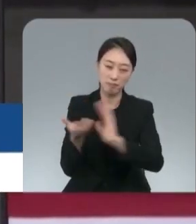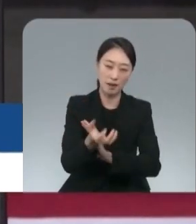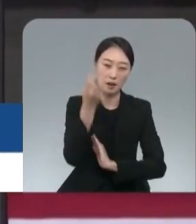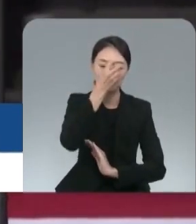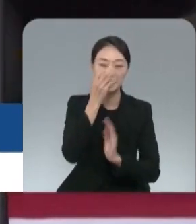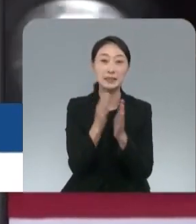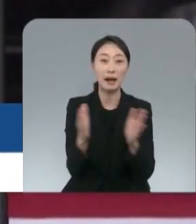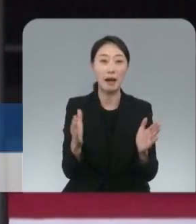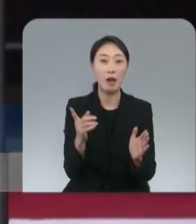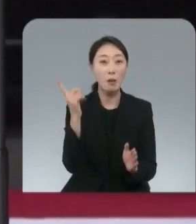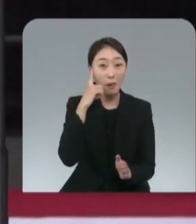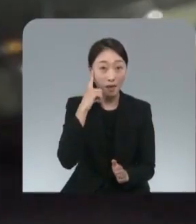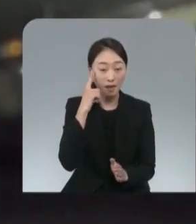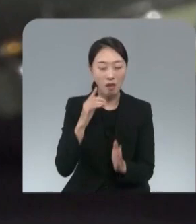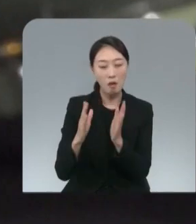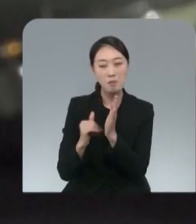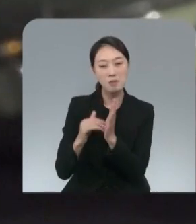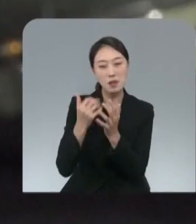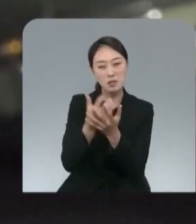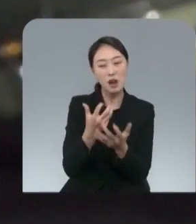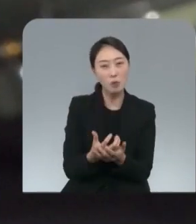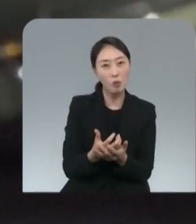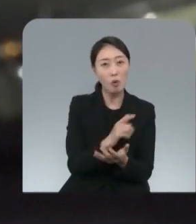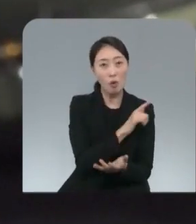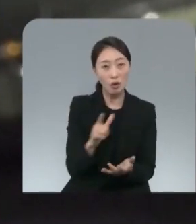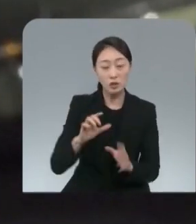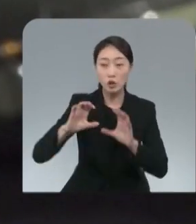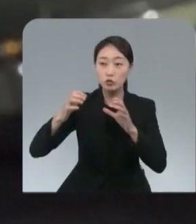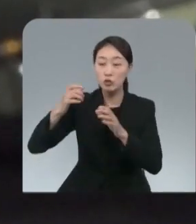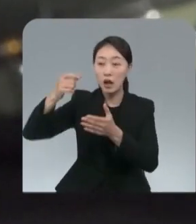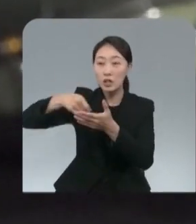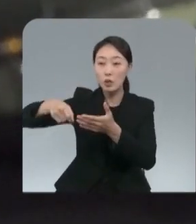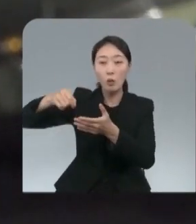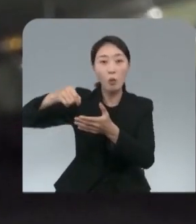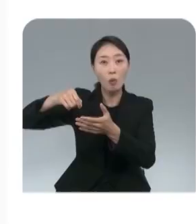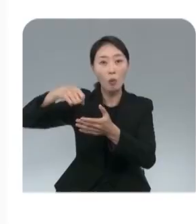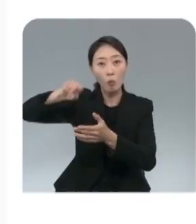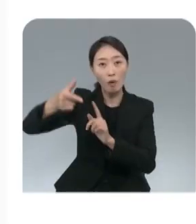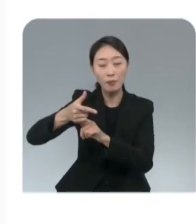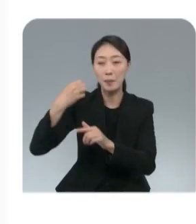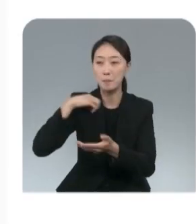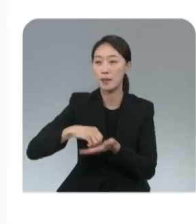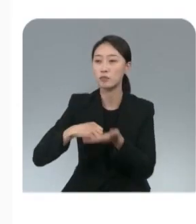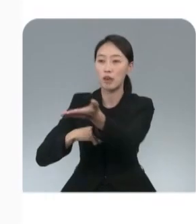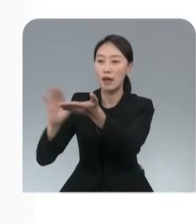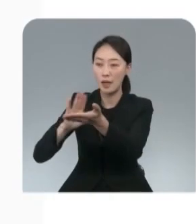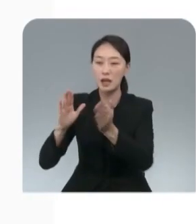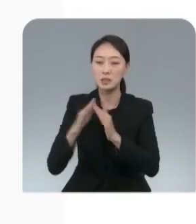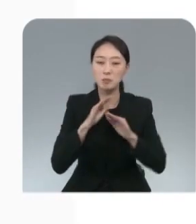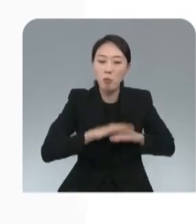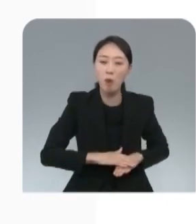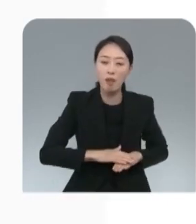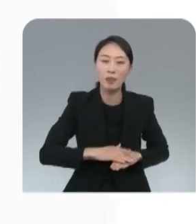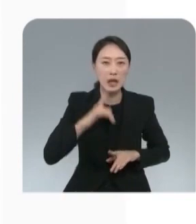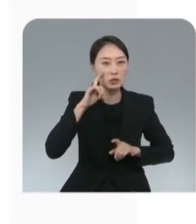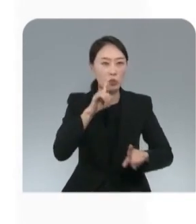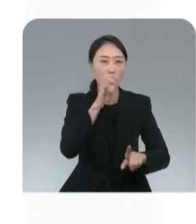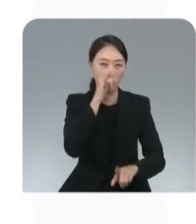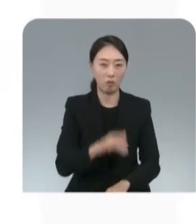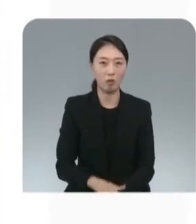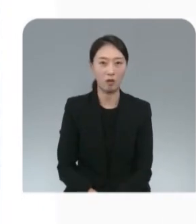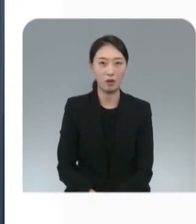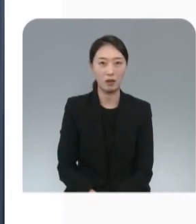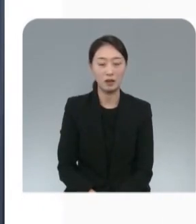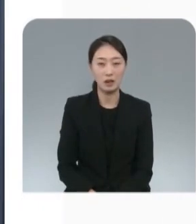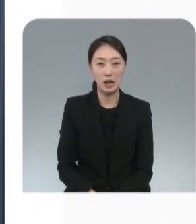기밀이 포함된 다수 자료를 이 국가기록원에 반환 하지 않았기 때문입니다 실제 미국 언론들은 압수 대상